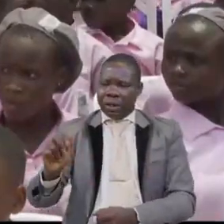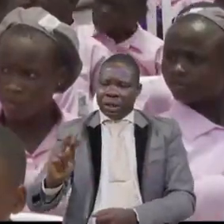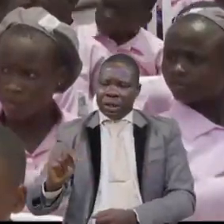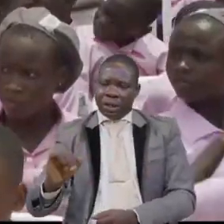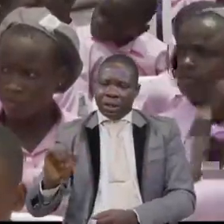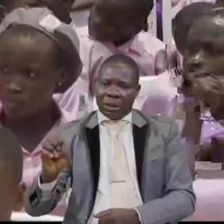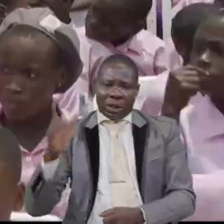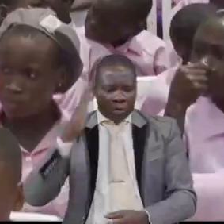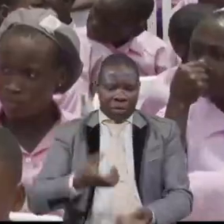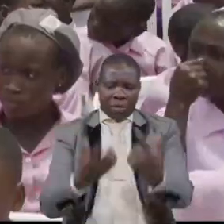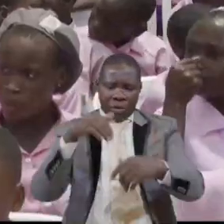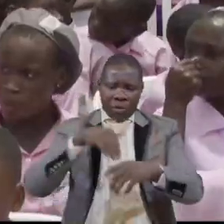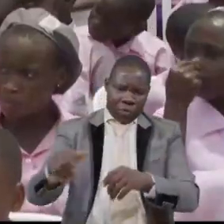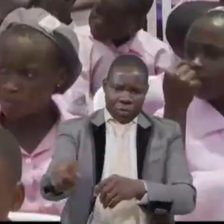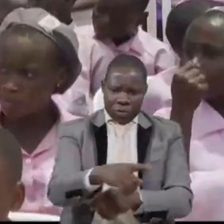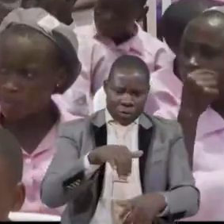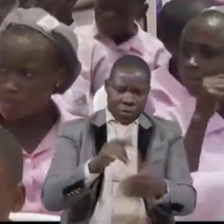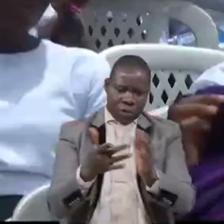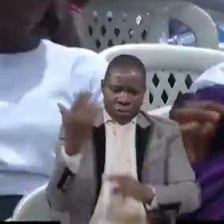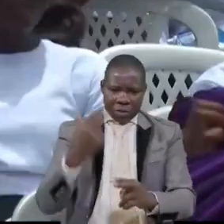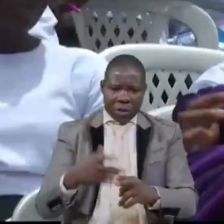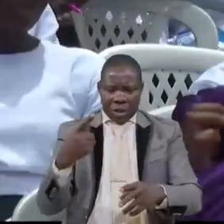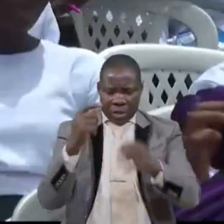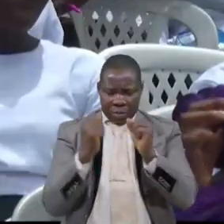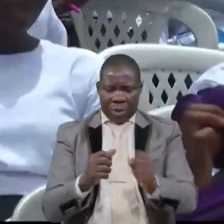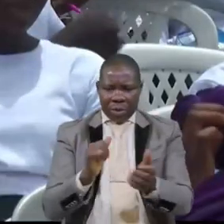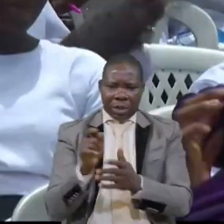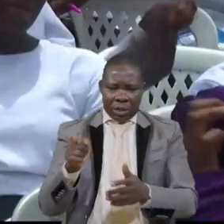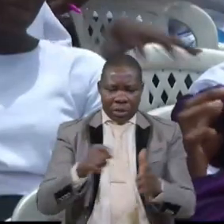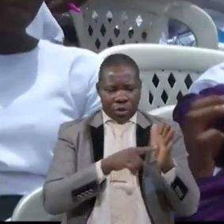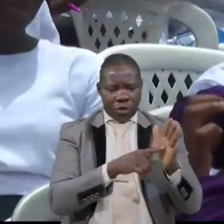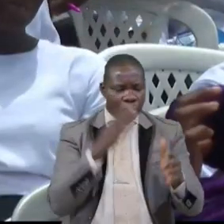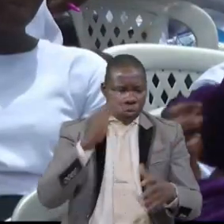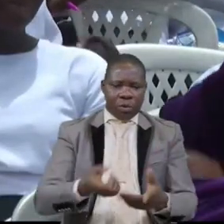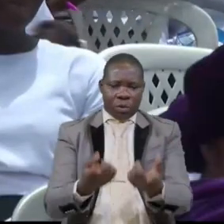qu'il a manifestée viendra à toi au nom de Jésus.